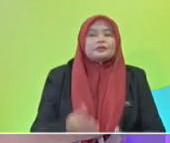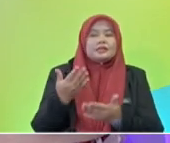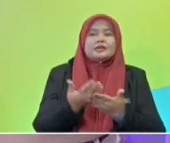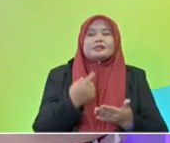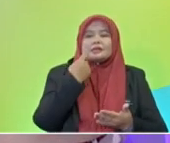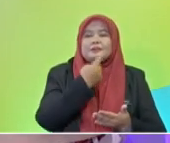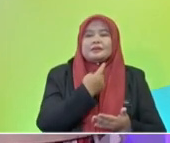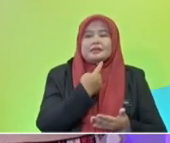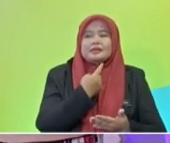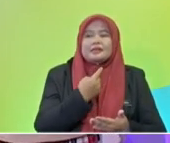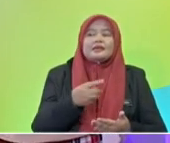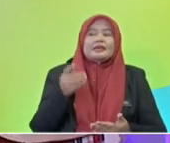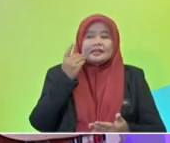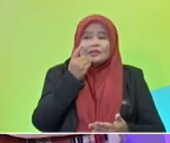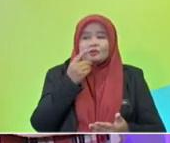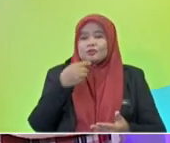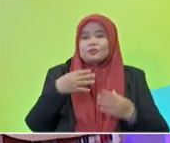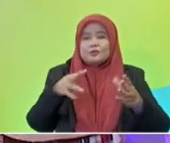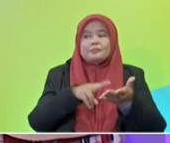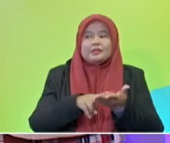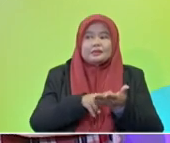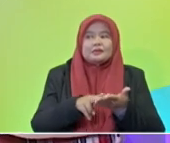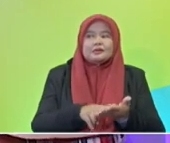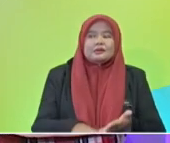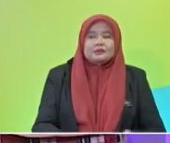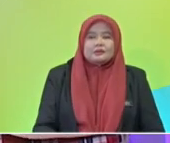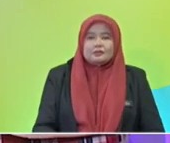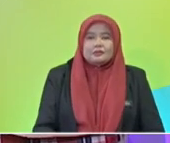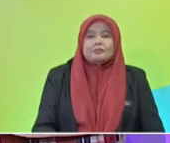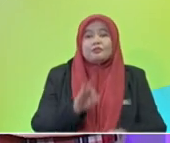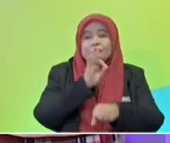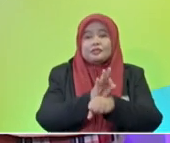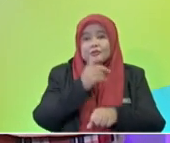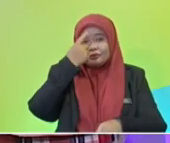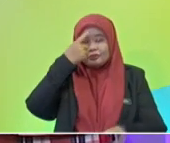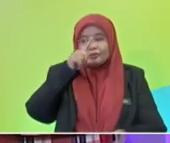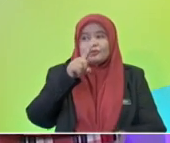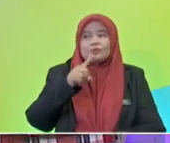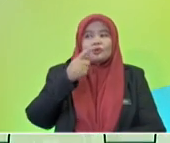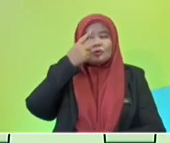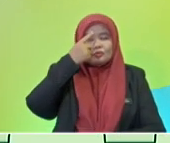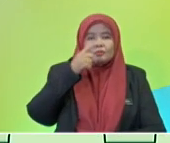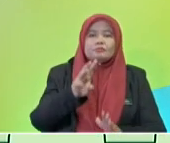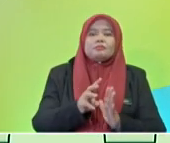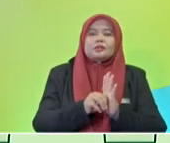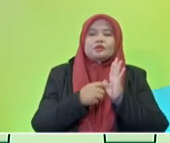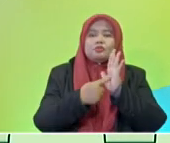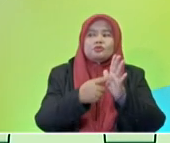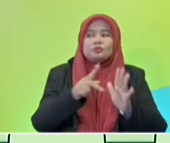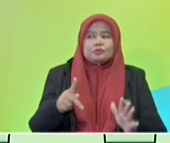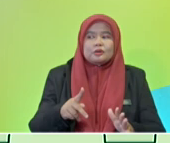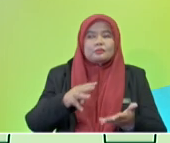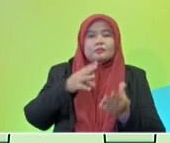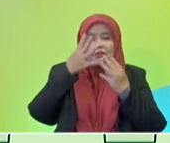siapa dano Silakan baca dano fungsi untuk untuk menunjukkan